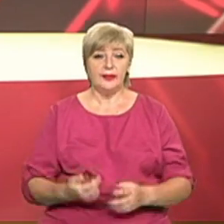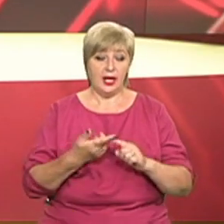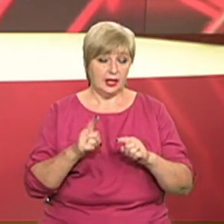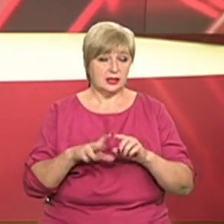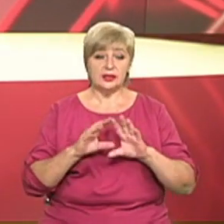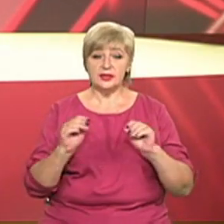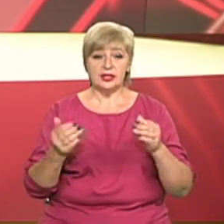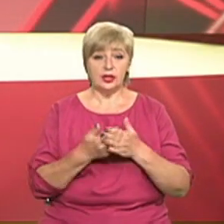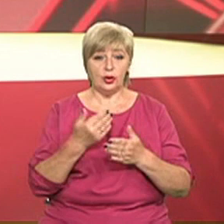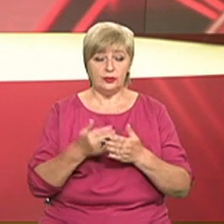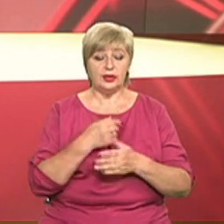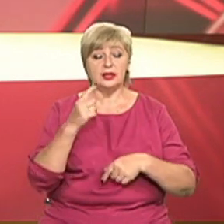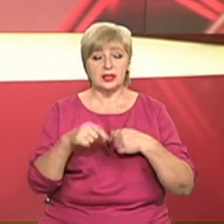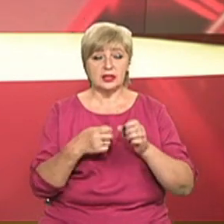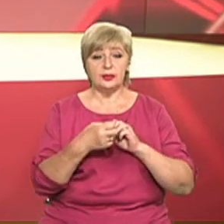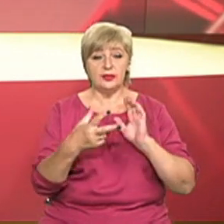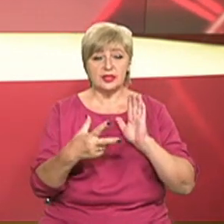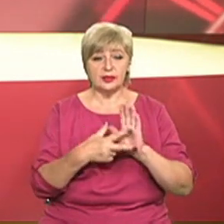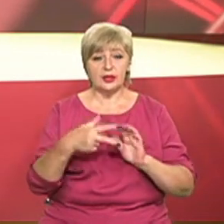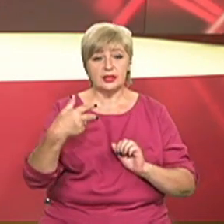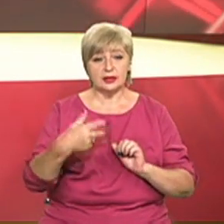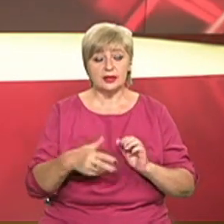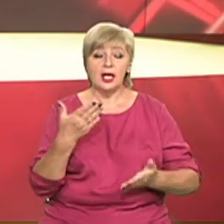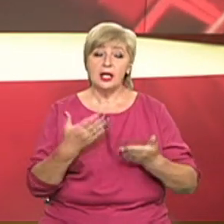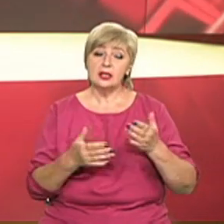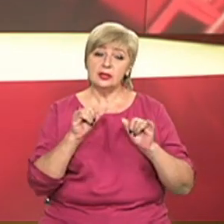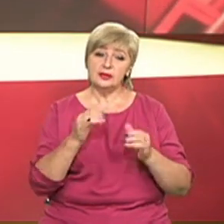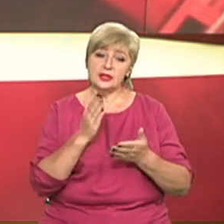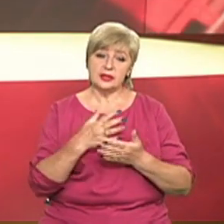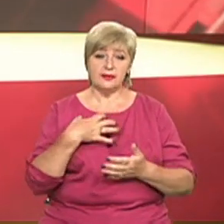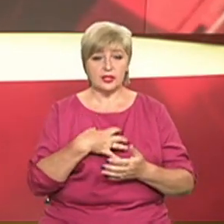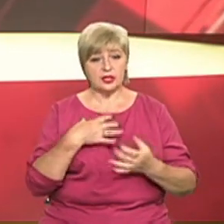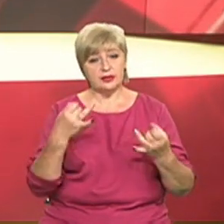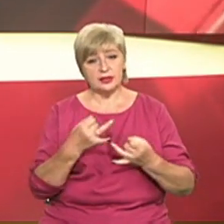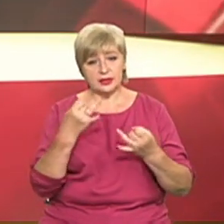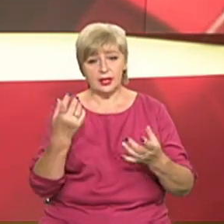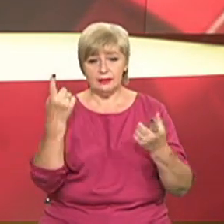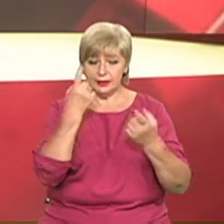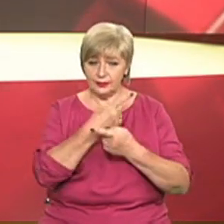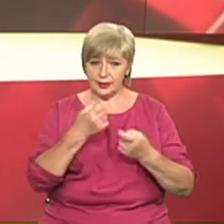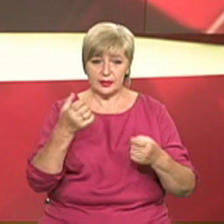І це всі новини у випуску. Наступне о 18:30. Якщо маєте важливу або цікаву інформацію,